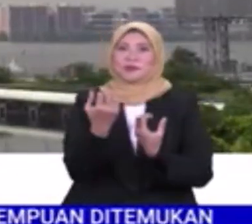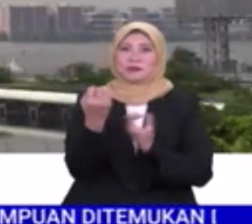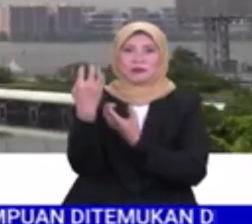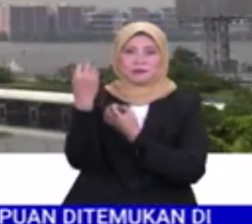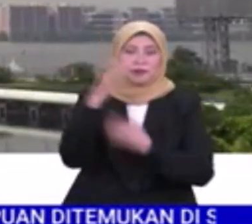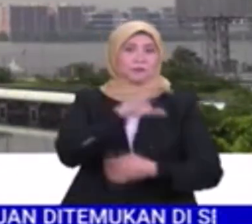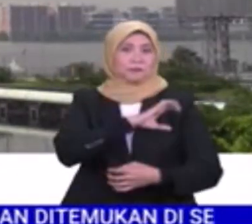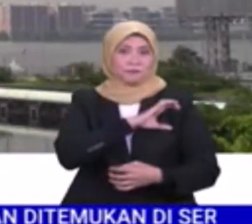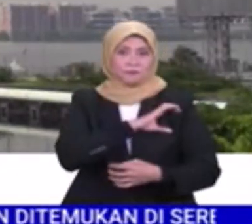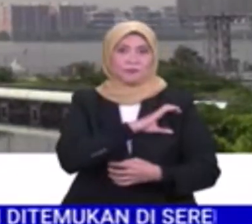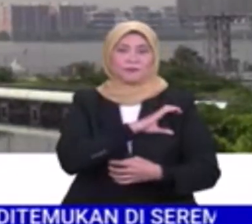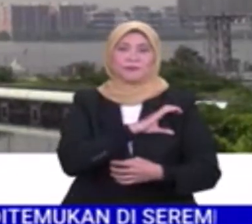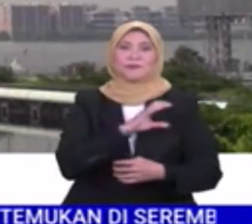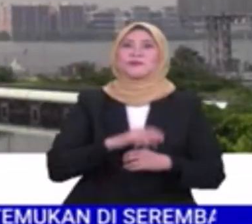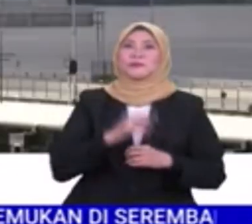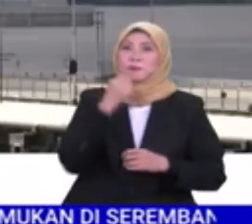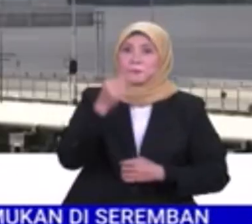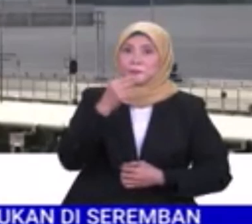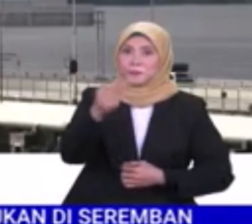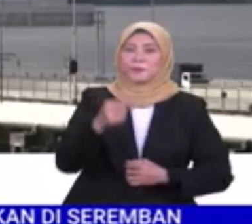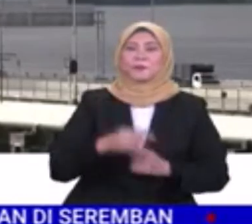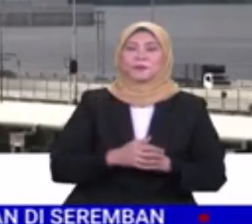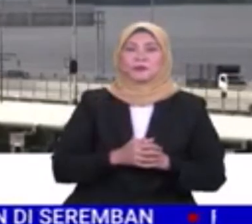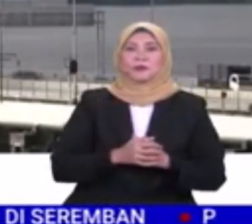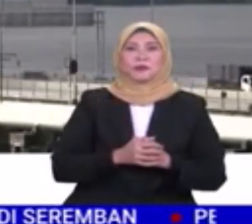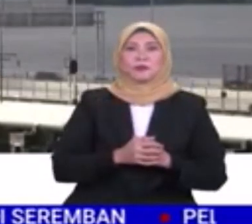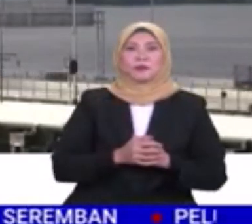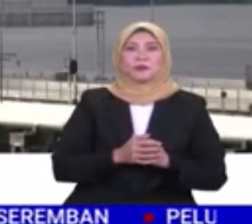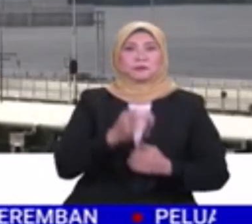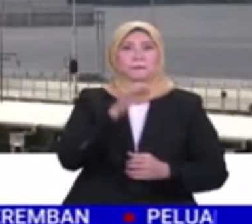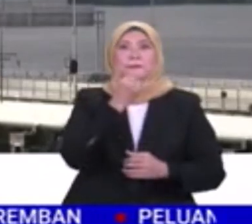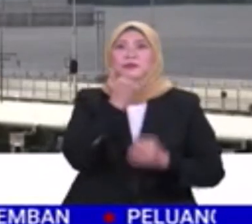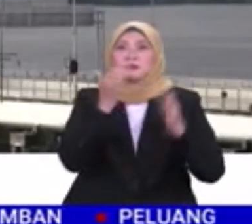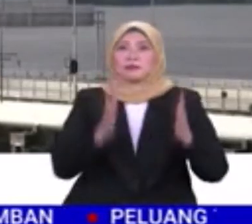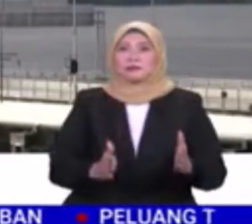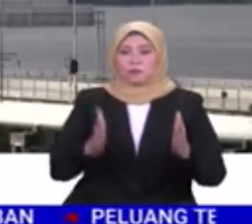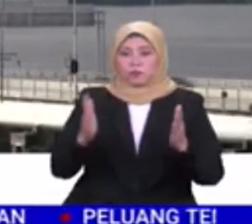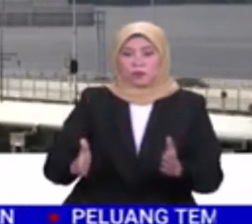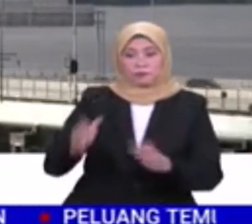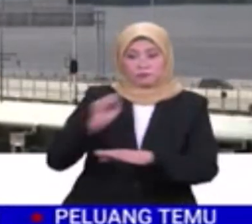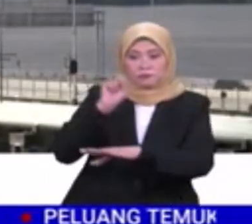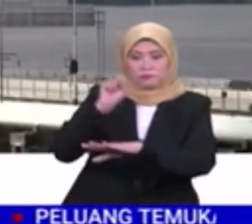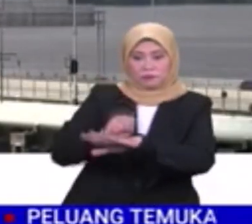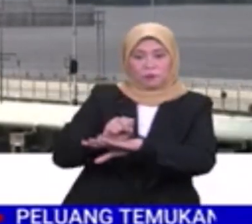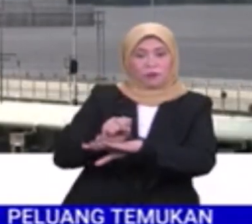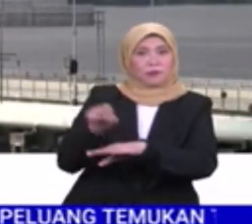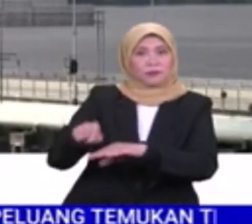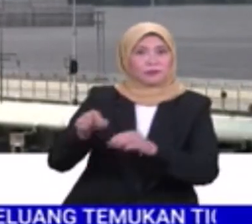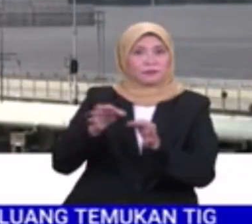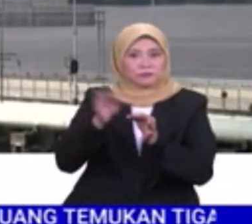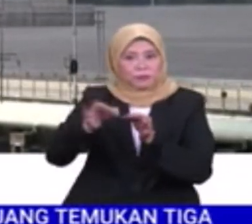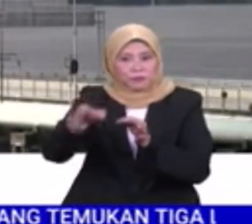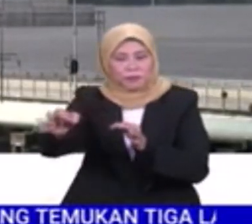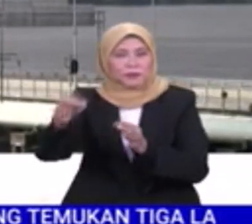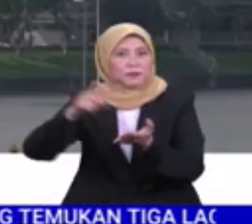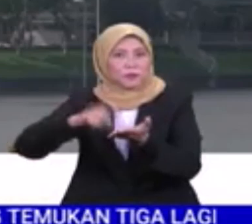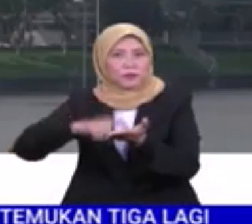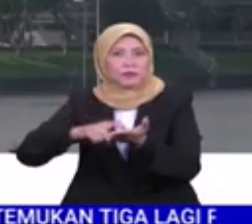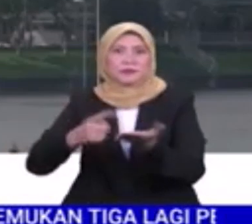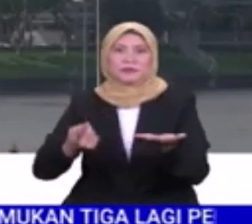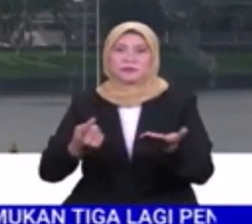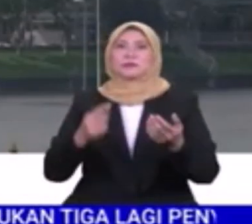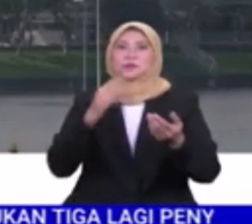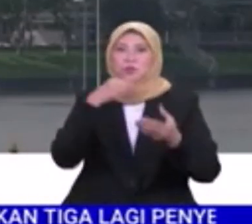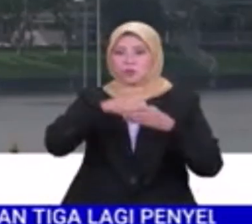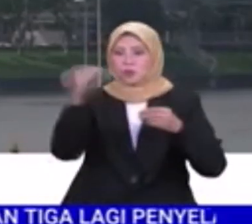Aman, Datuk Umat Kasim Karim menegaskan pesalah trafik warga Singapura yang mempunyai saman tertunggak dan telah dikeluarkan waran